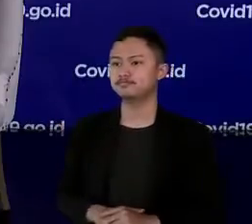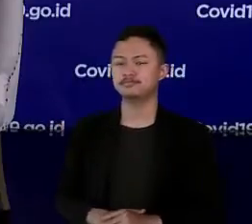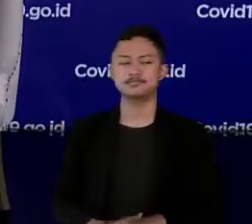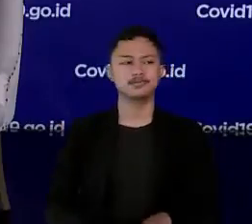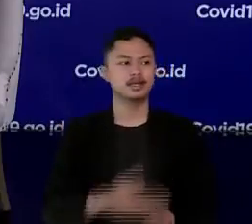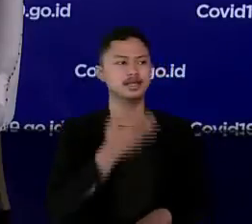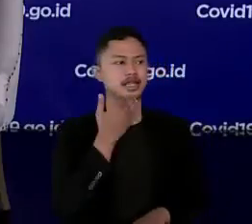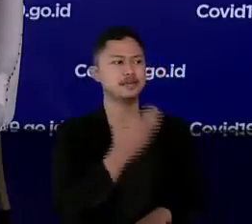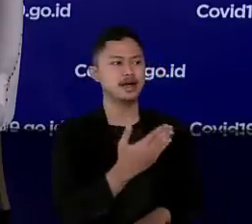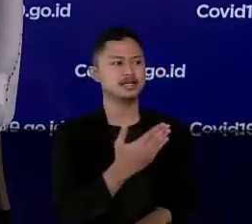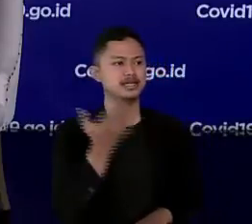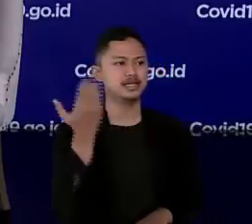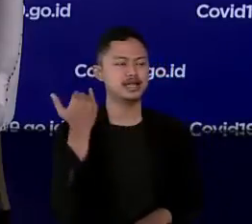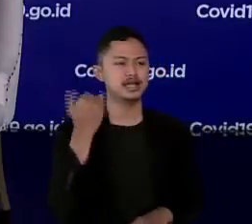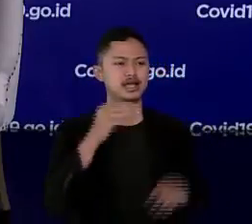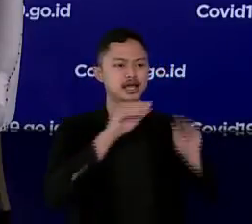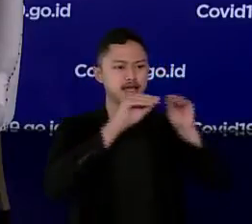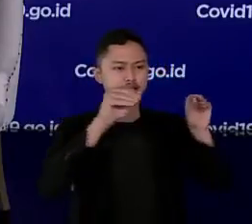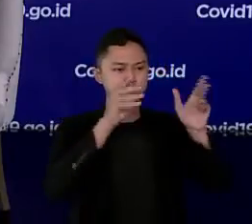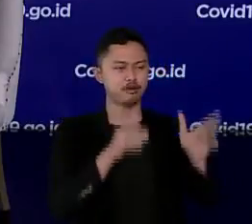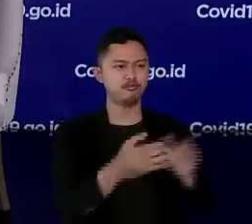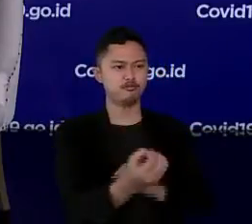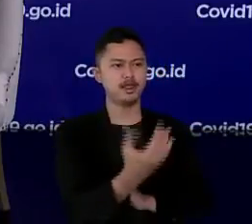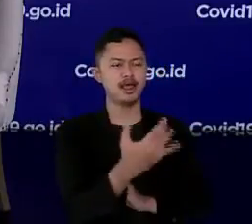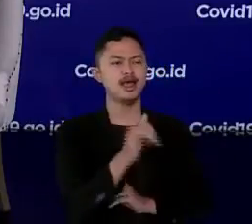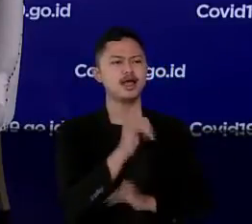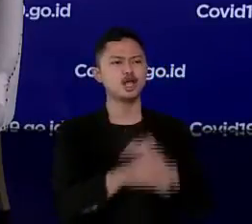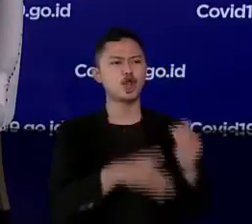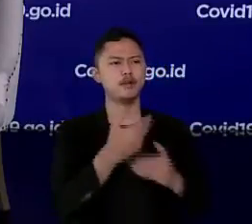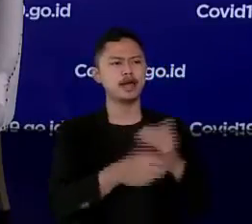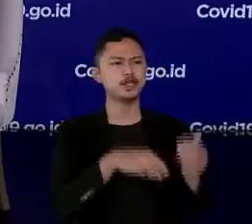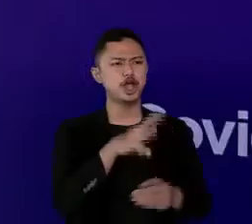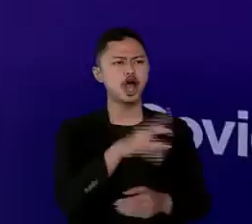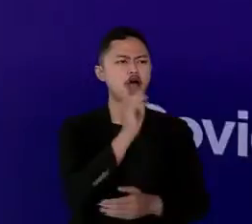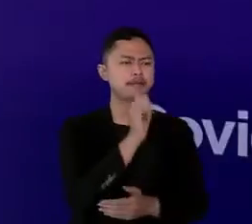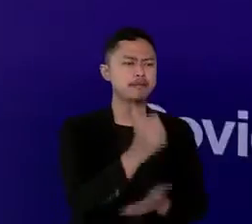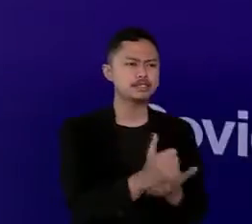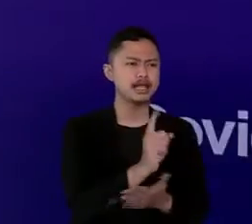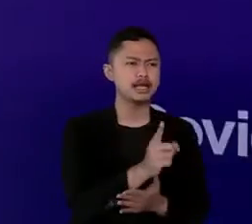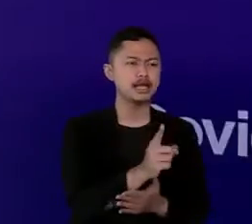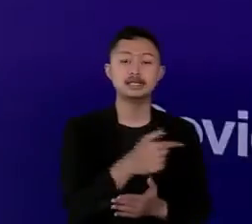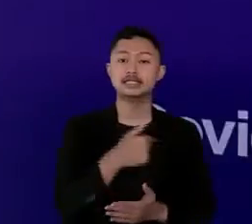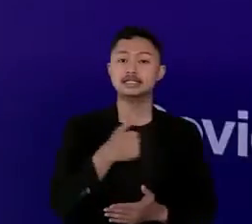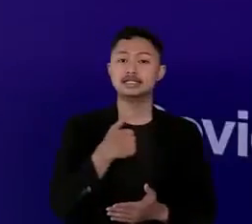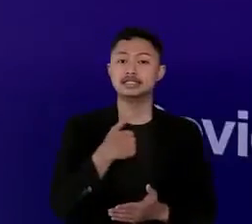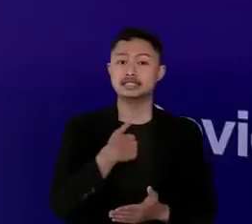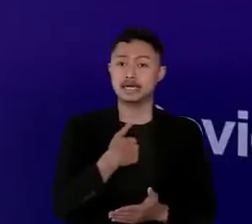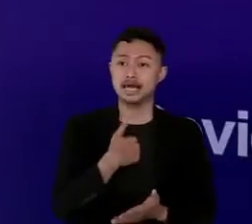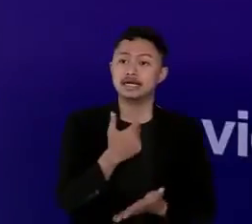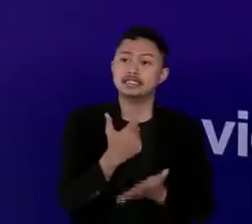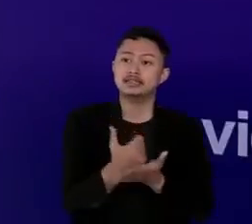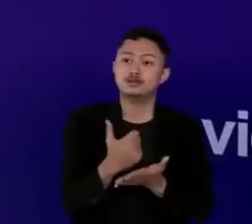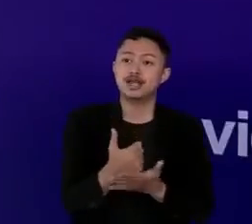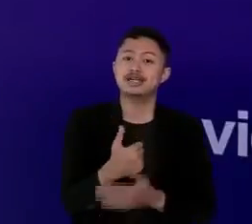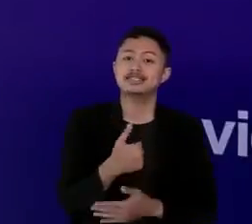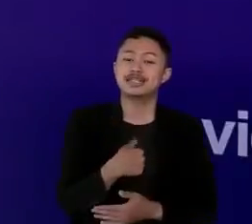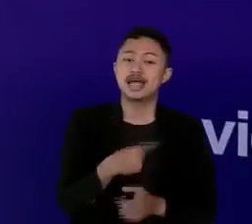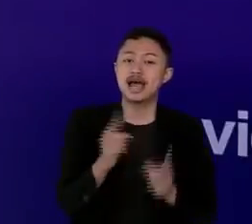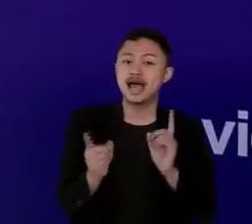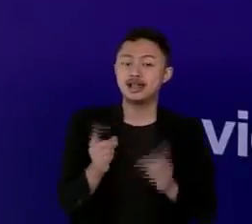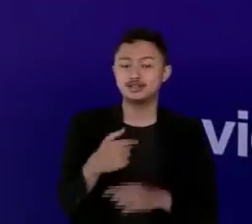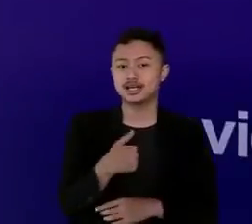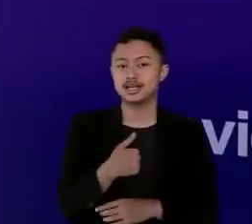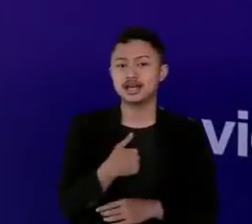Jadi kalau Prof Mardika mengatakan bahwa pasti ada gelombang ke-3 ya kalau saya